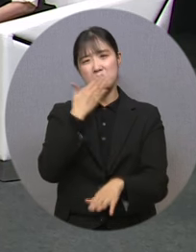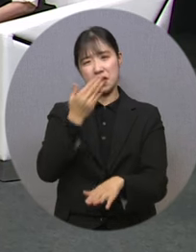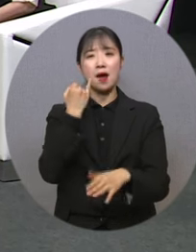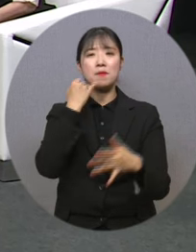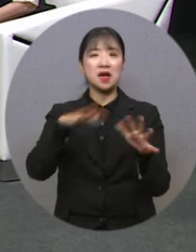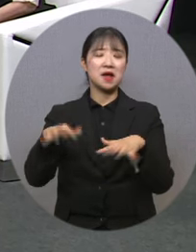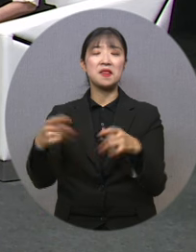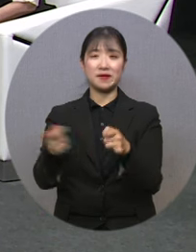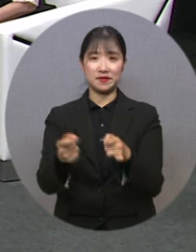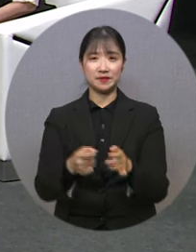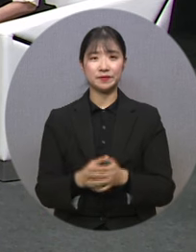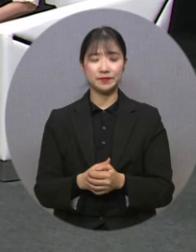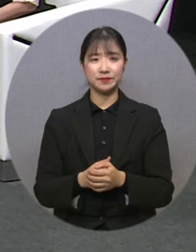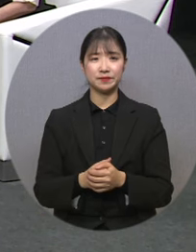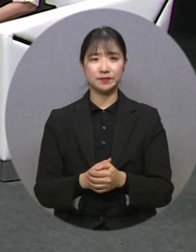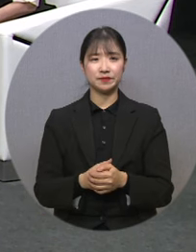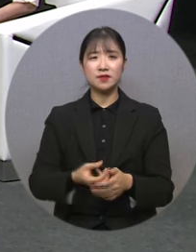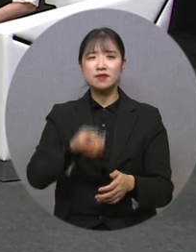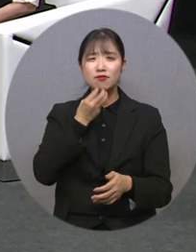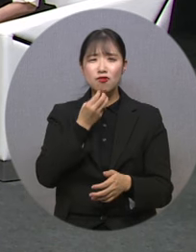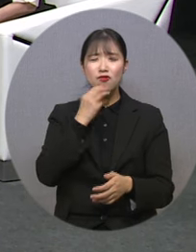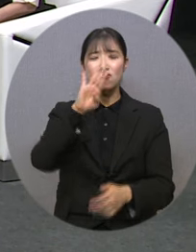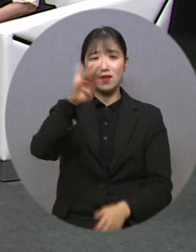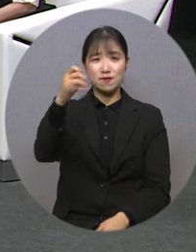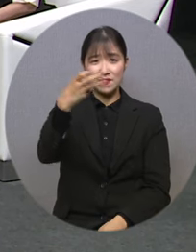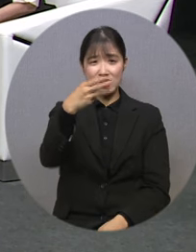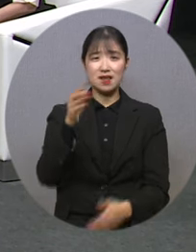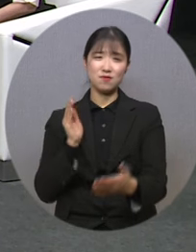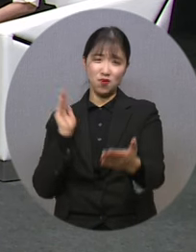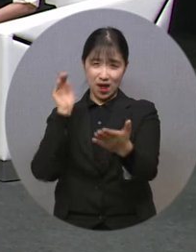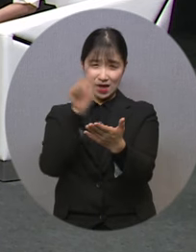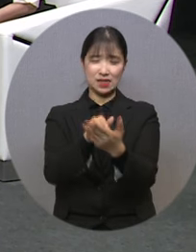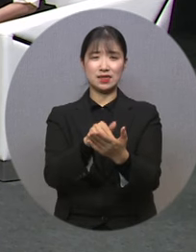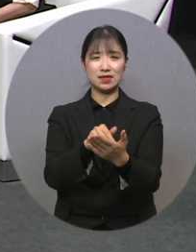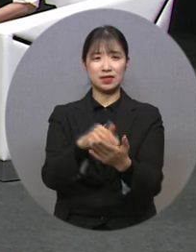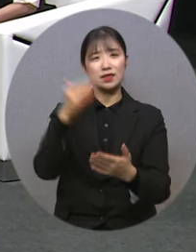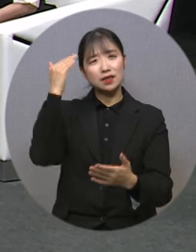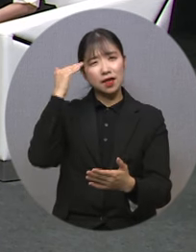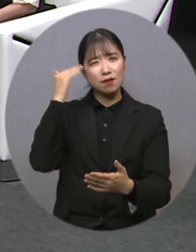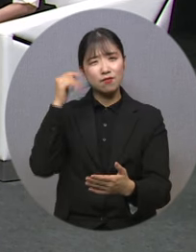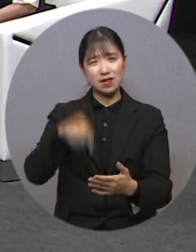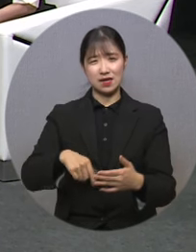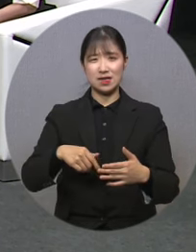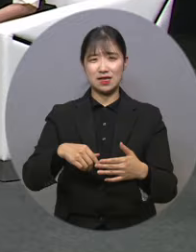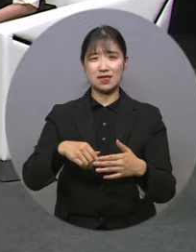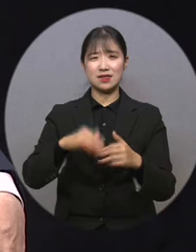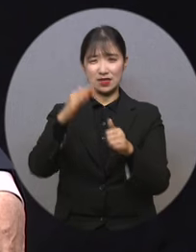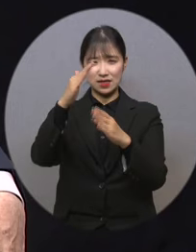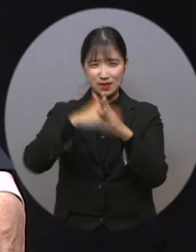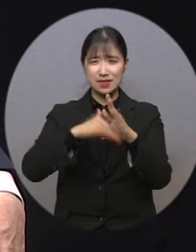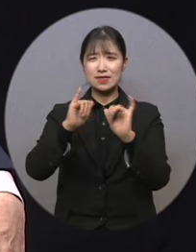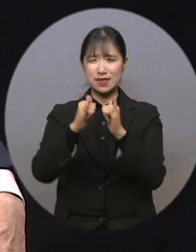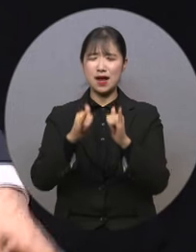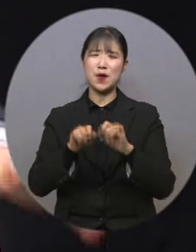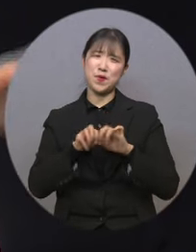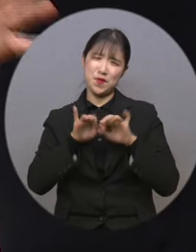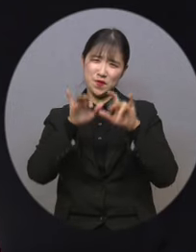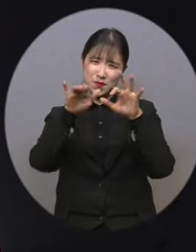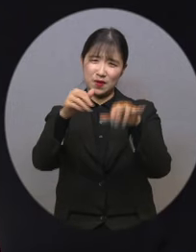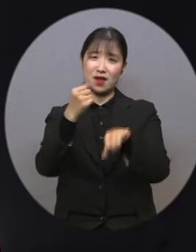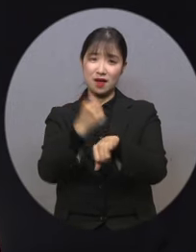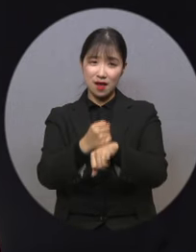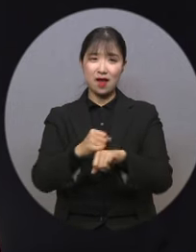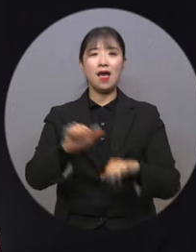바닷가에. 그러니까 서울에서 블라디보스토크까지를 우리 대한민국 남한에 있는 사람들이 뻗어나가는 거야. 그러면